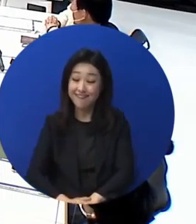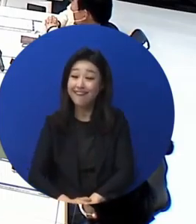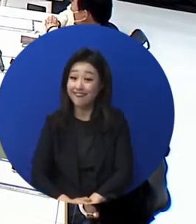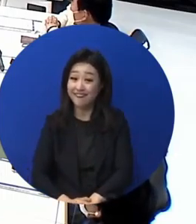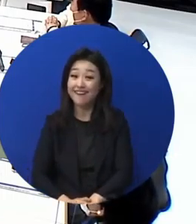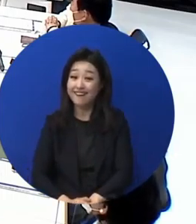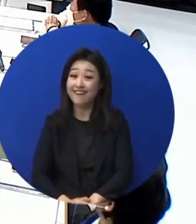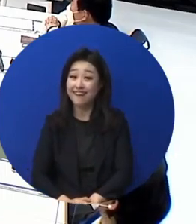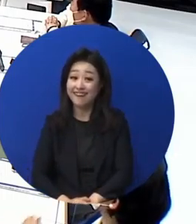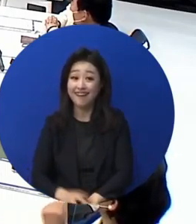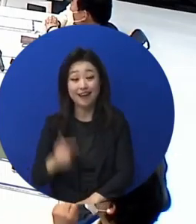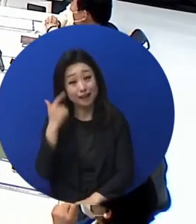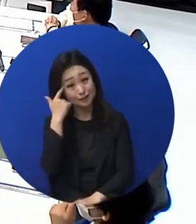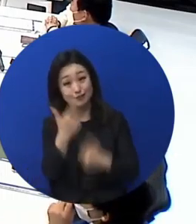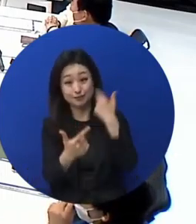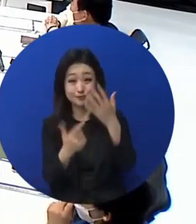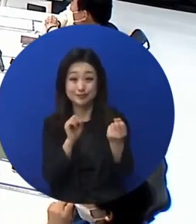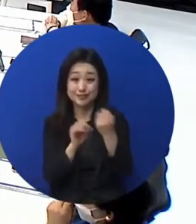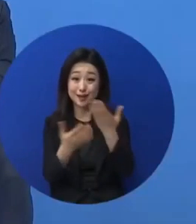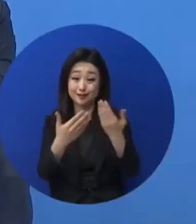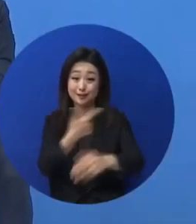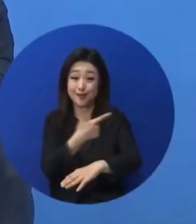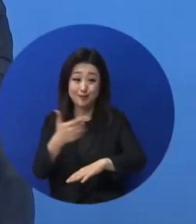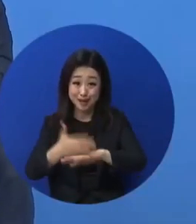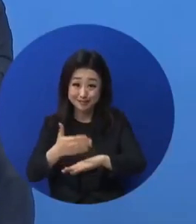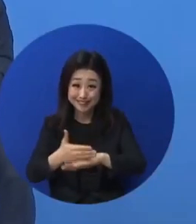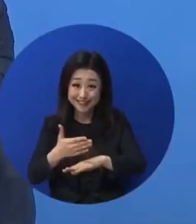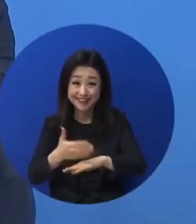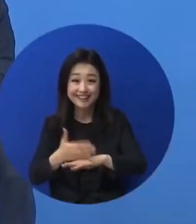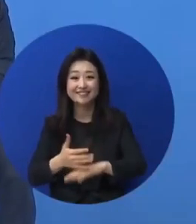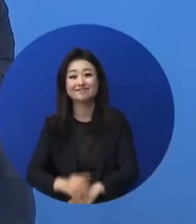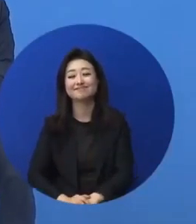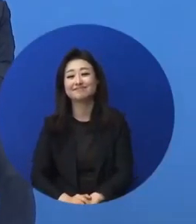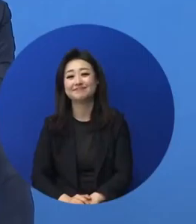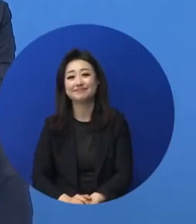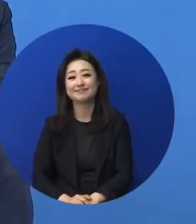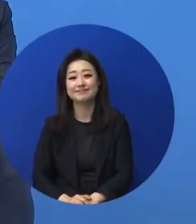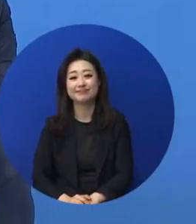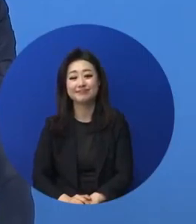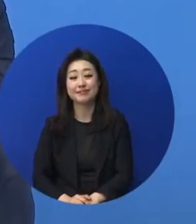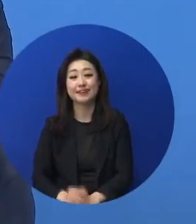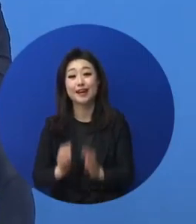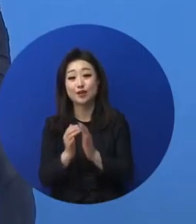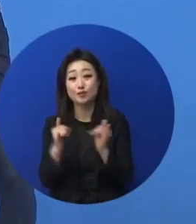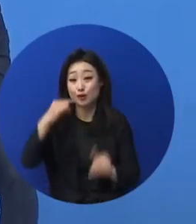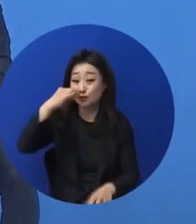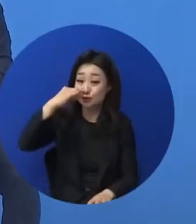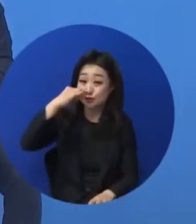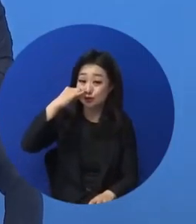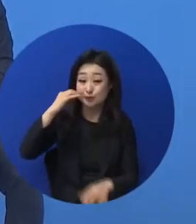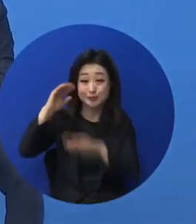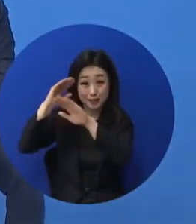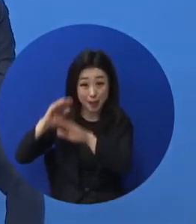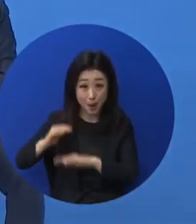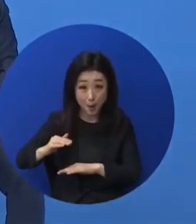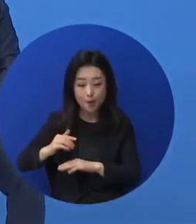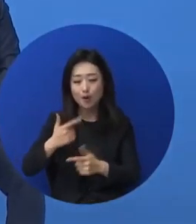동안 여러 질문에 답해 주셔서 대단히 감사하다는 말씀을 전해드리겠고 또 국민들이 궁금해하는